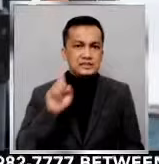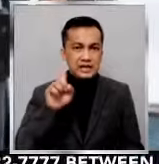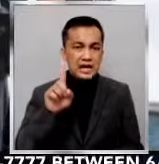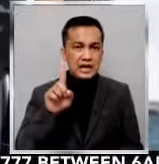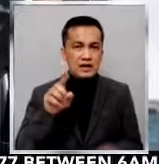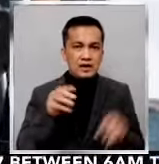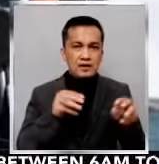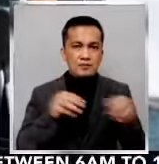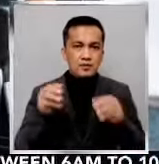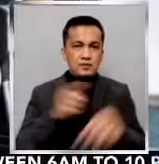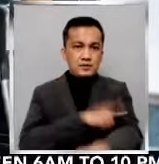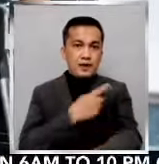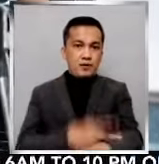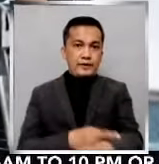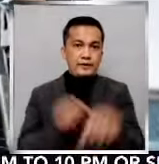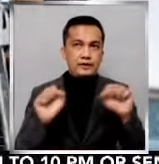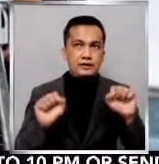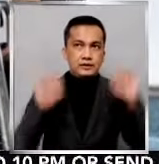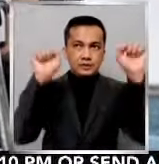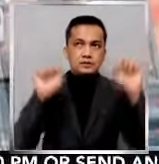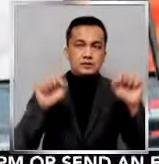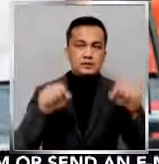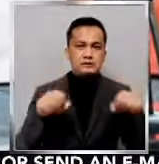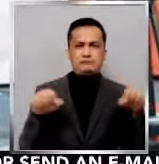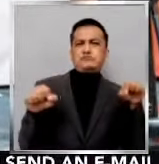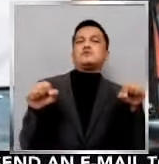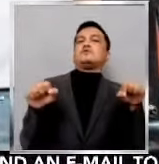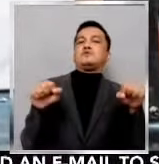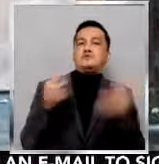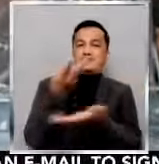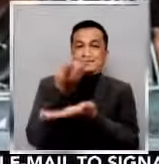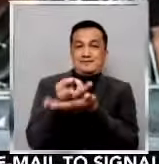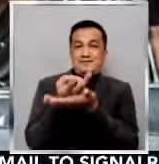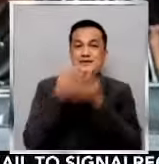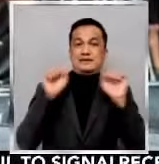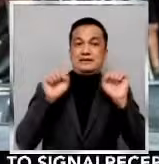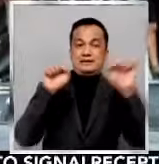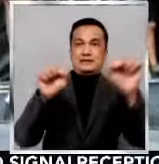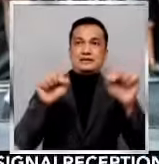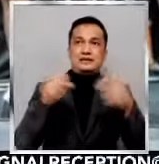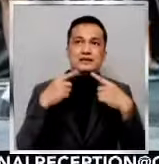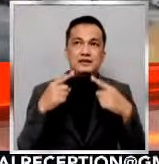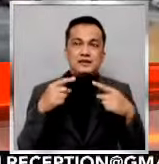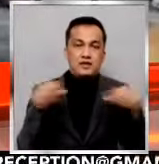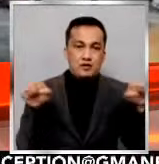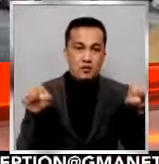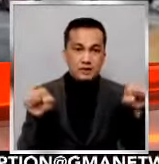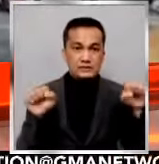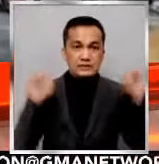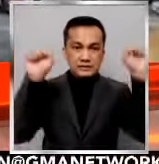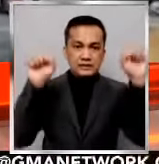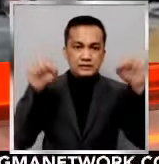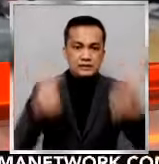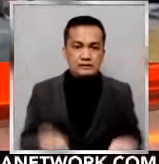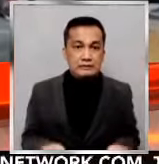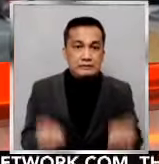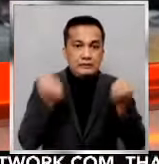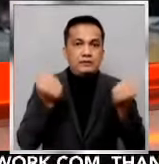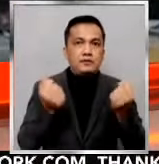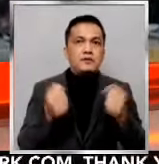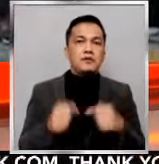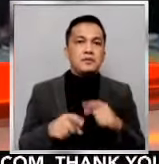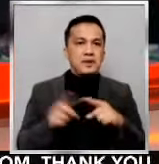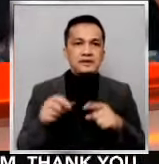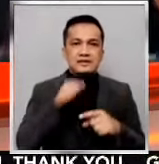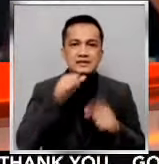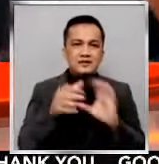powerlifting, gaya ng ginagamit sa bench press, squats at deadlift. Pero dahil hindi Olympic sport ang